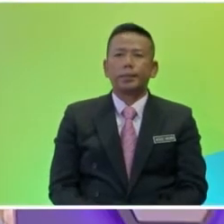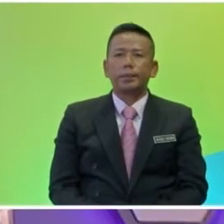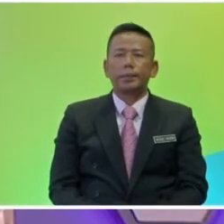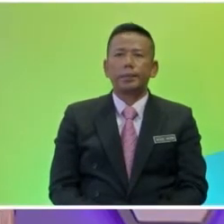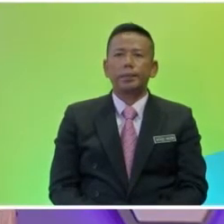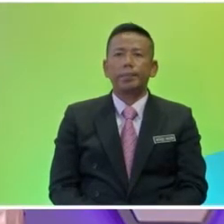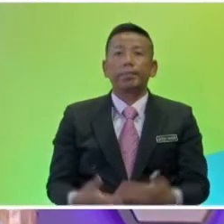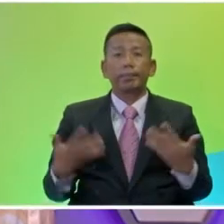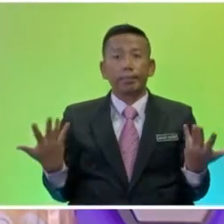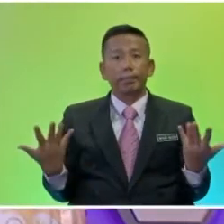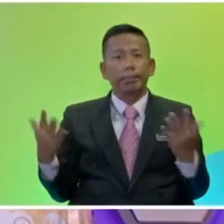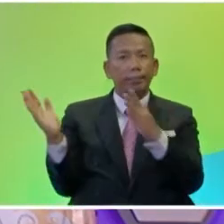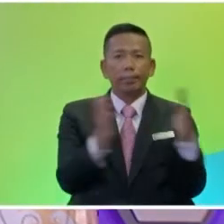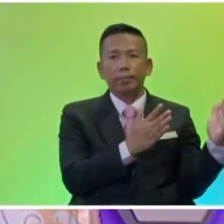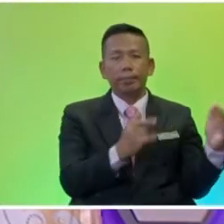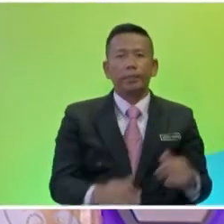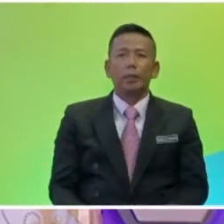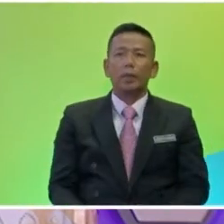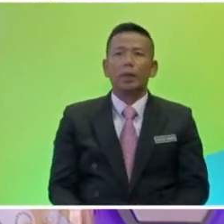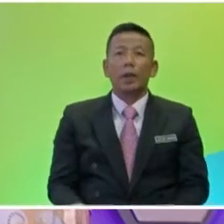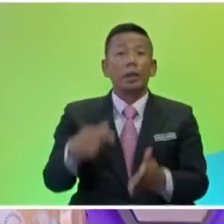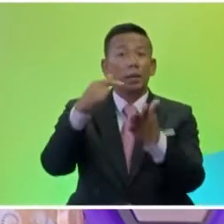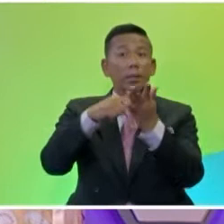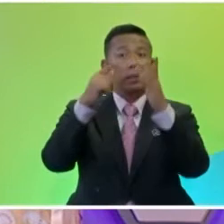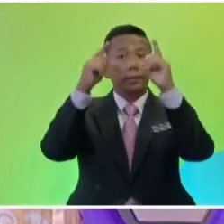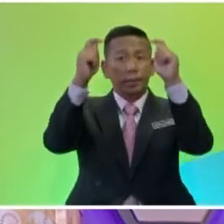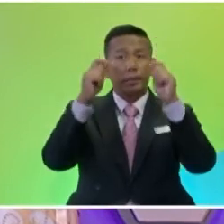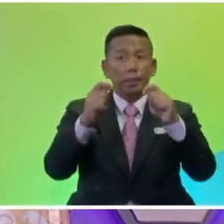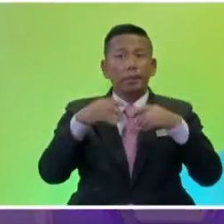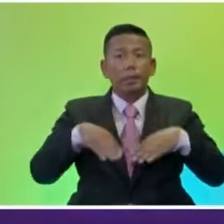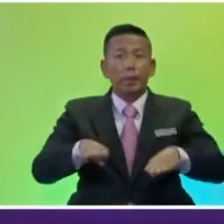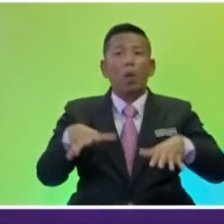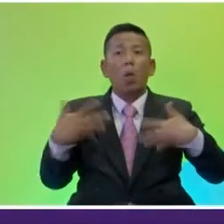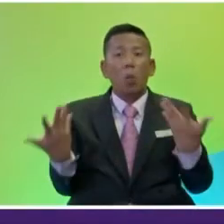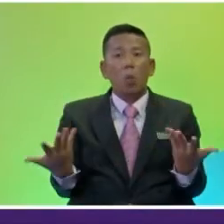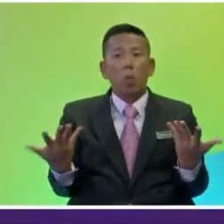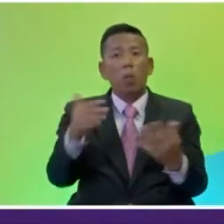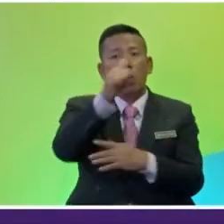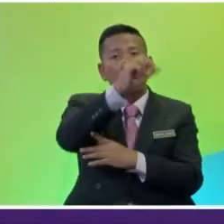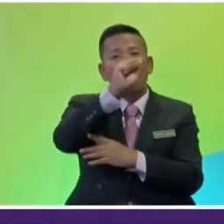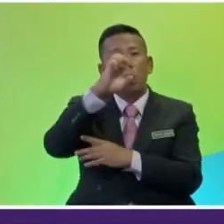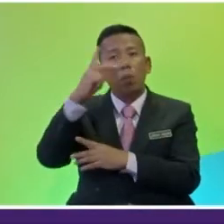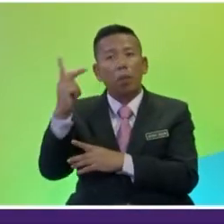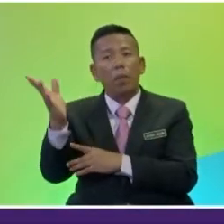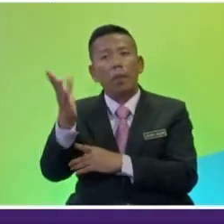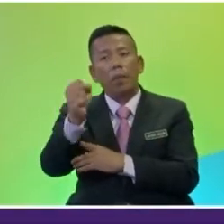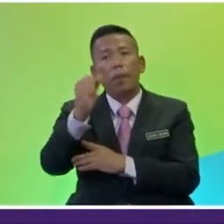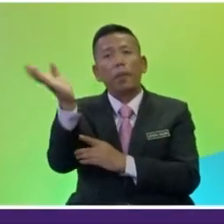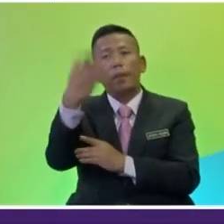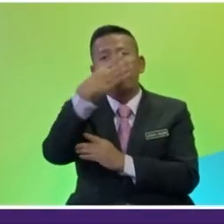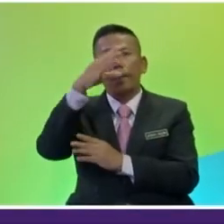seterusnya slide Oke inilah teknik pembiakan dia yaitu pembiakan ases dan juga seks